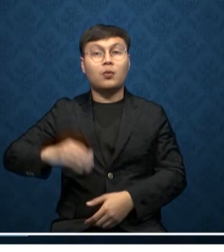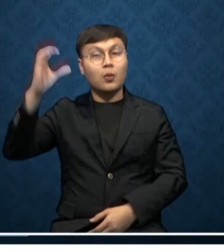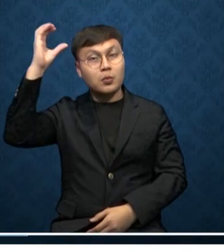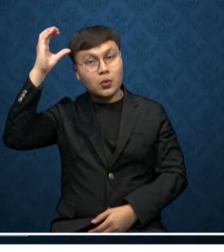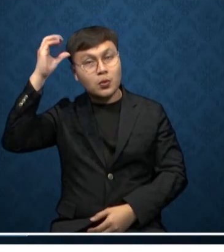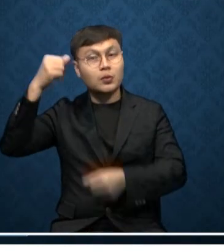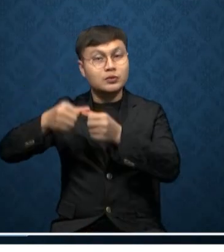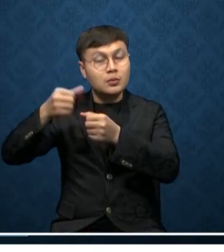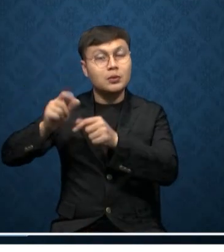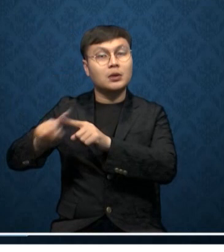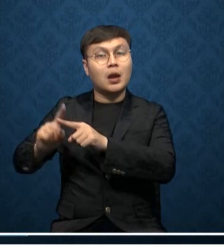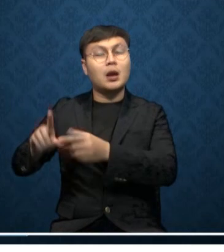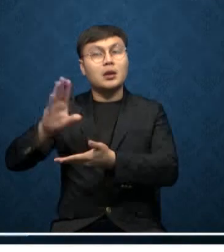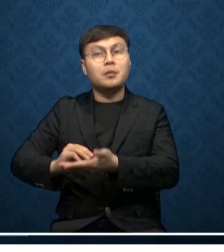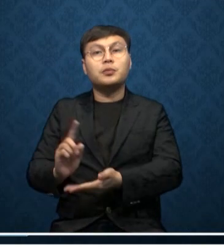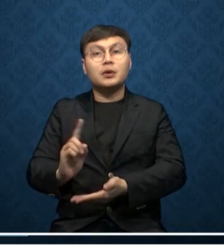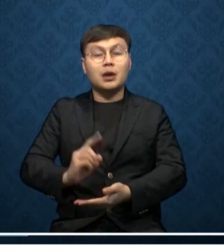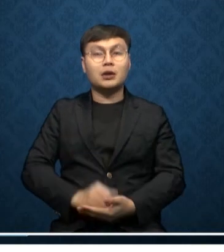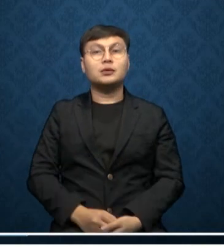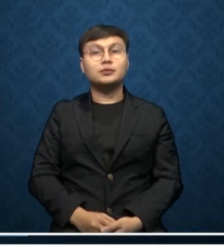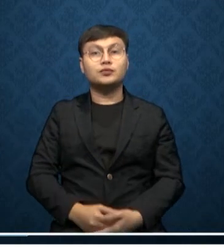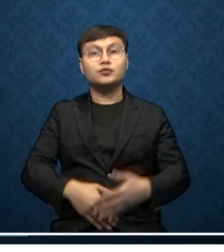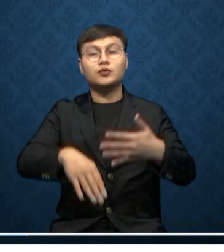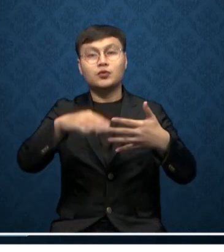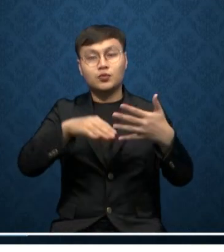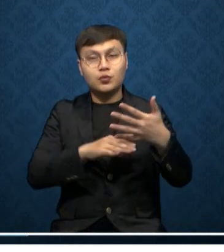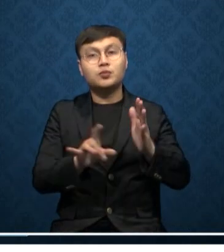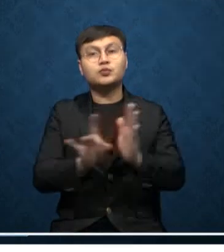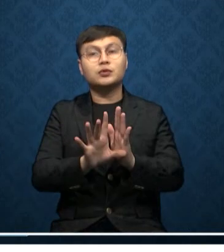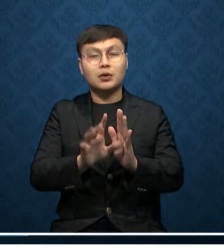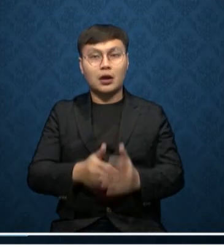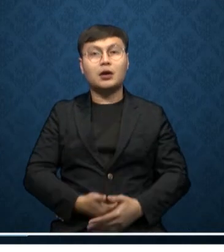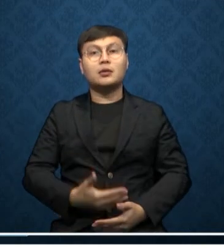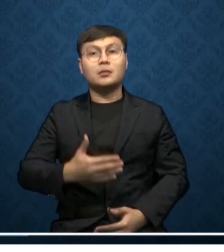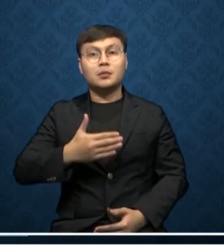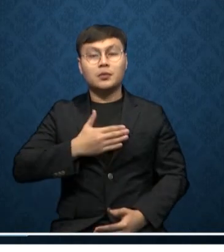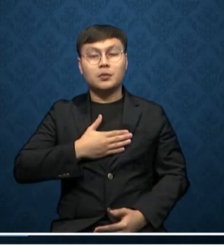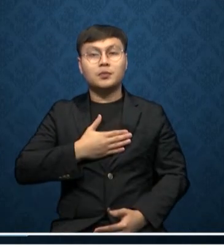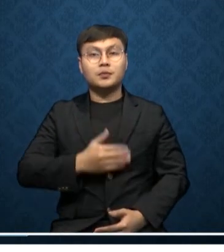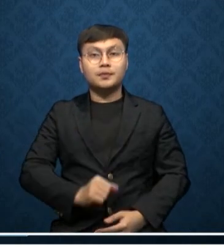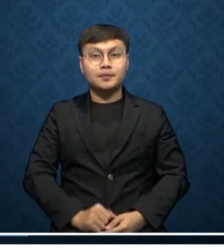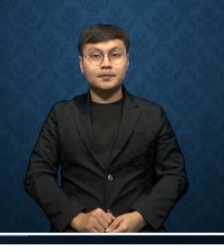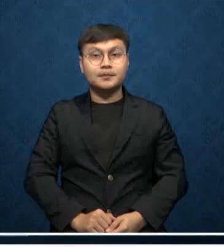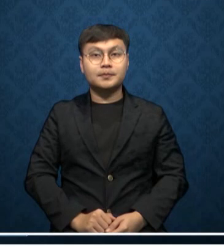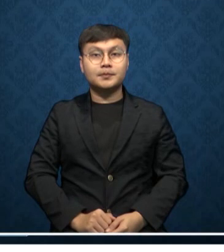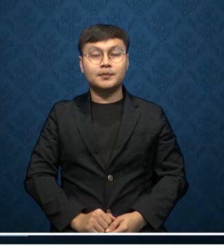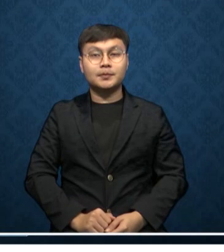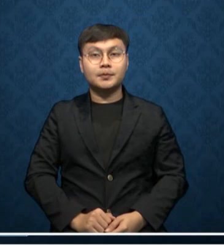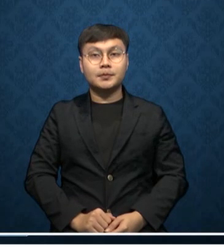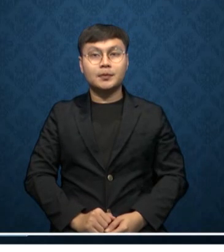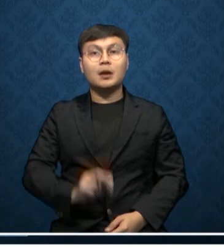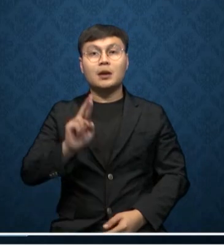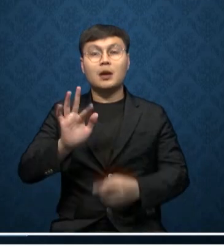ไรนะครับตรงนี้เ่อเรื่องสุดท้ายในเวลาที่ผมได้รับก็คือเรื่องอ่าร่างพระ